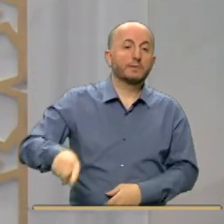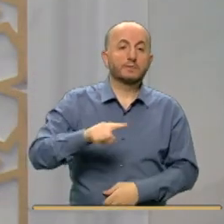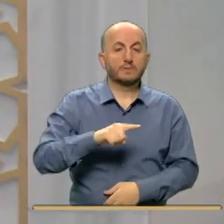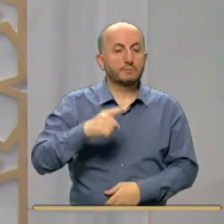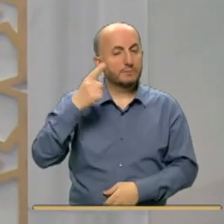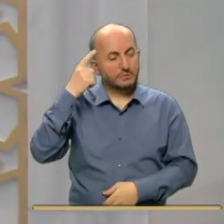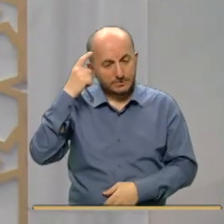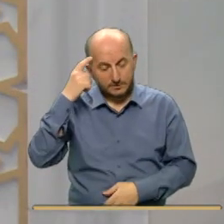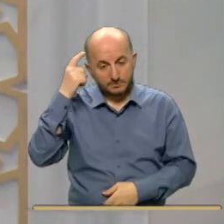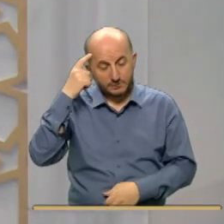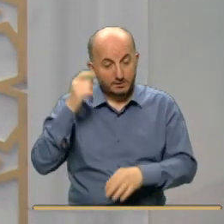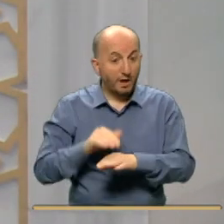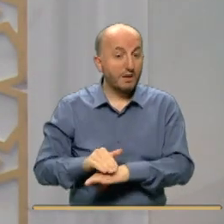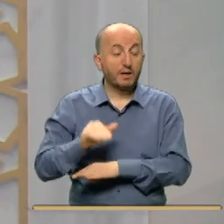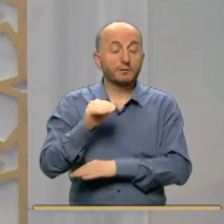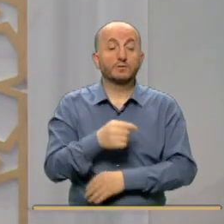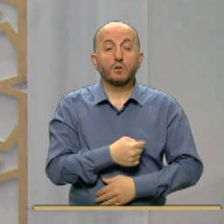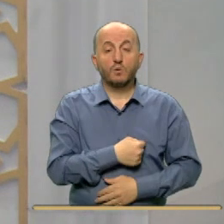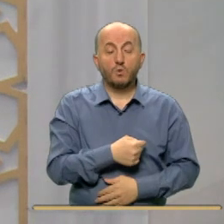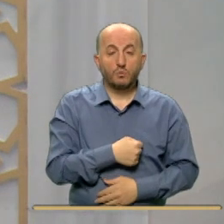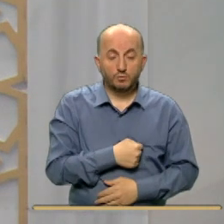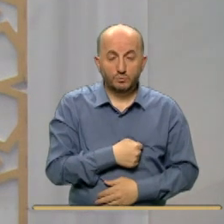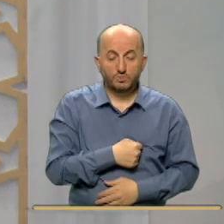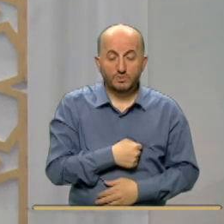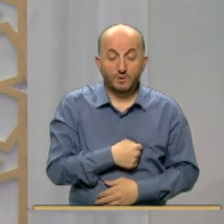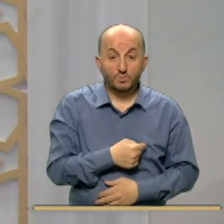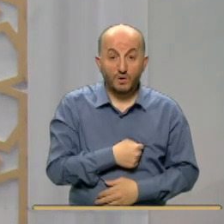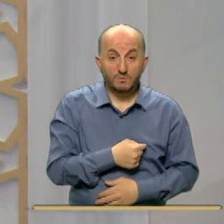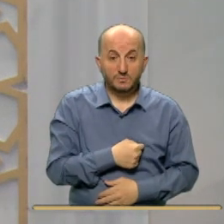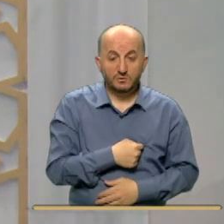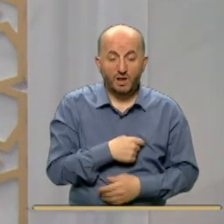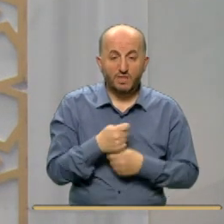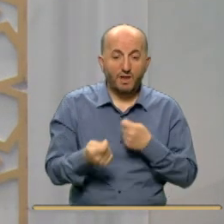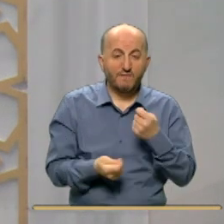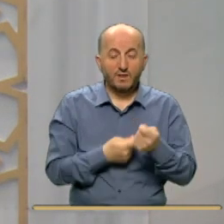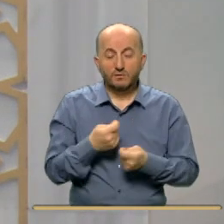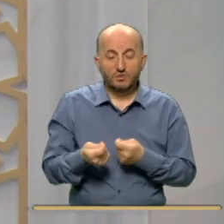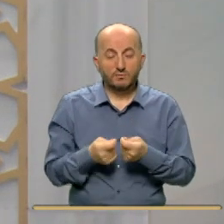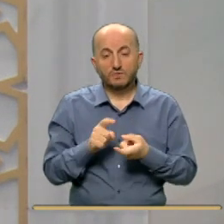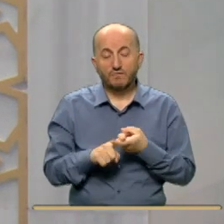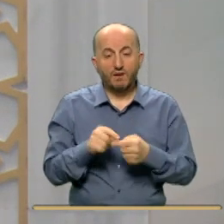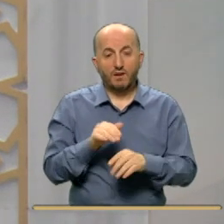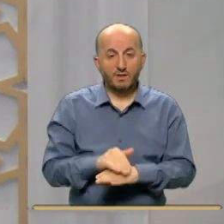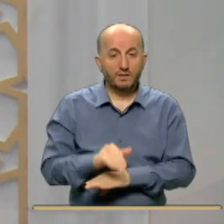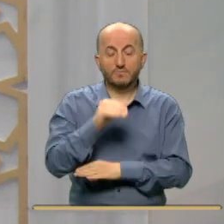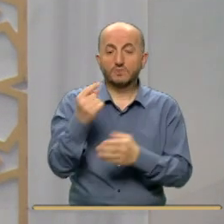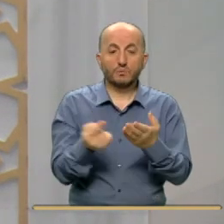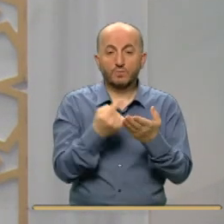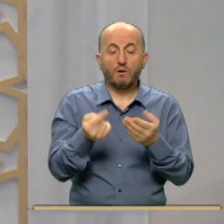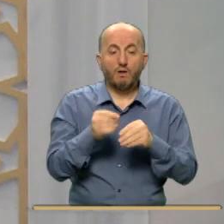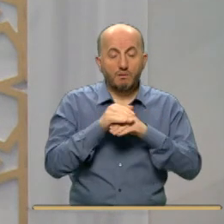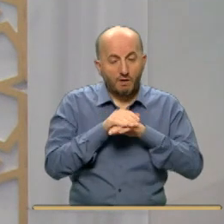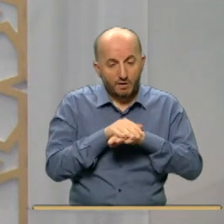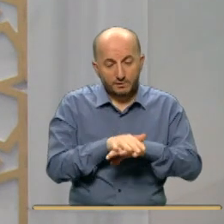dimağımıza, zihnimize, hayatımıza, gönlümüze, kalbimize, yüreğimize, davranışlarımıza ve hayatımıza Kur'an hakim